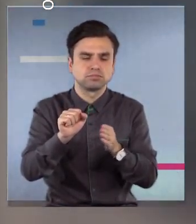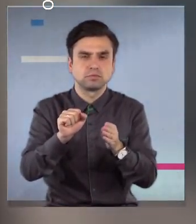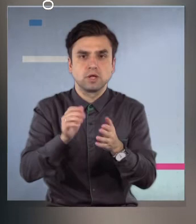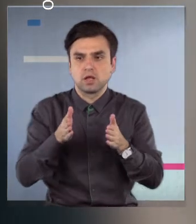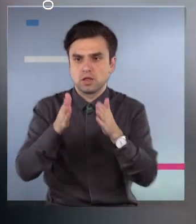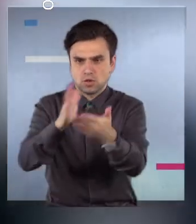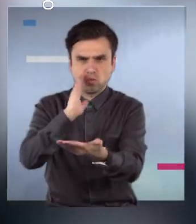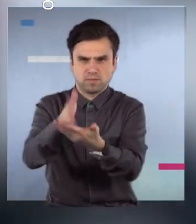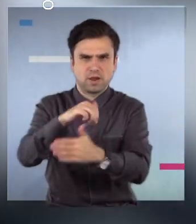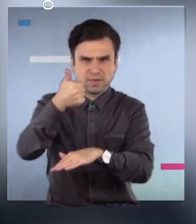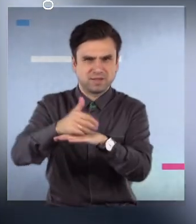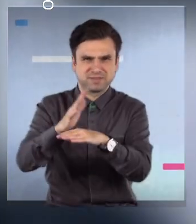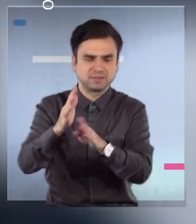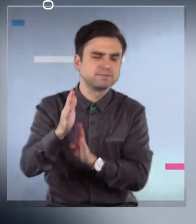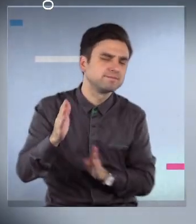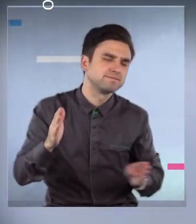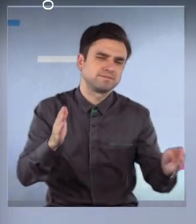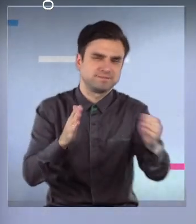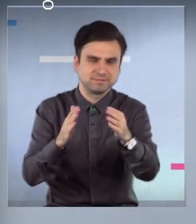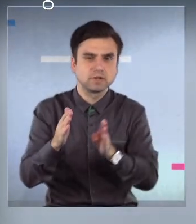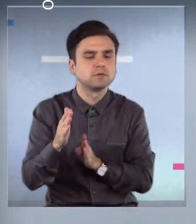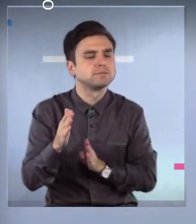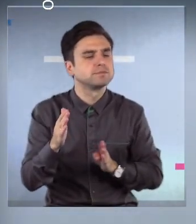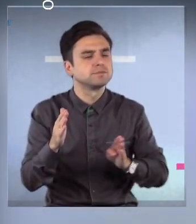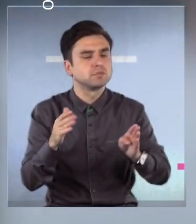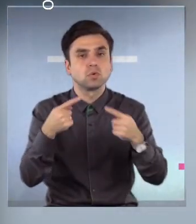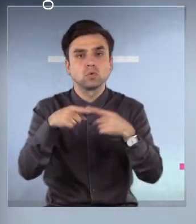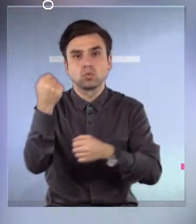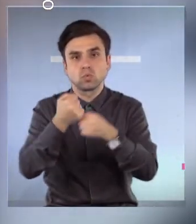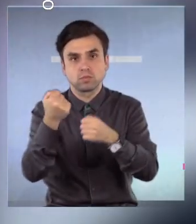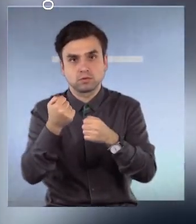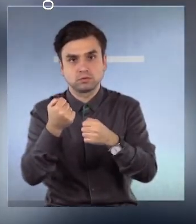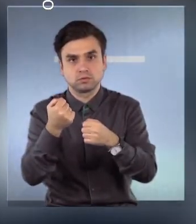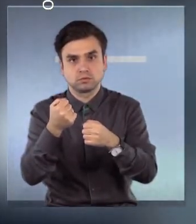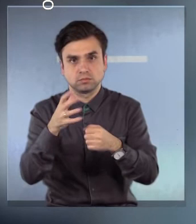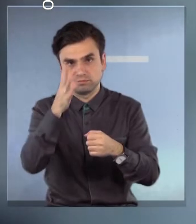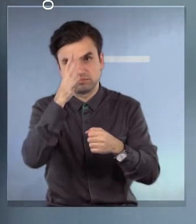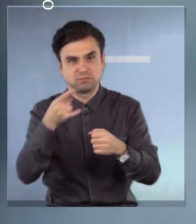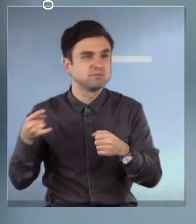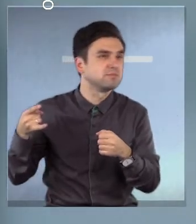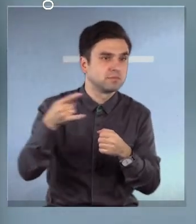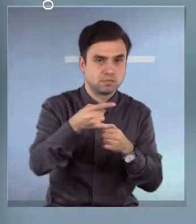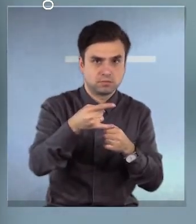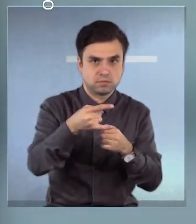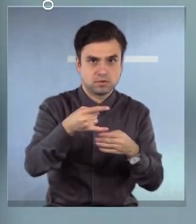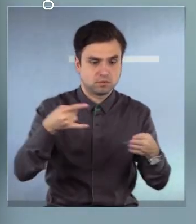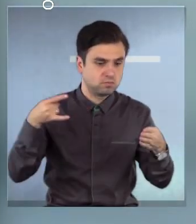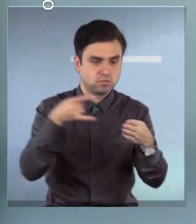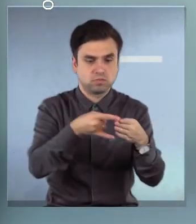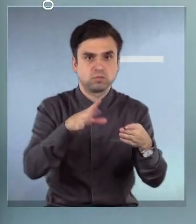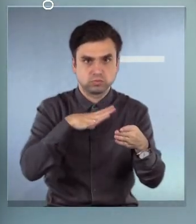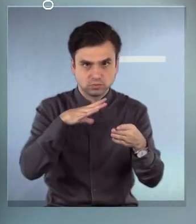допустив зіткнення з ним. «Опель» у свою чергу в'їхав у вантажівку. В аварії постраждав керманич «Кія». За